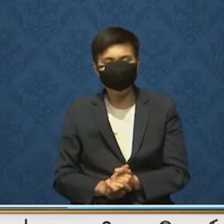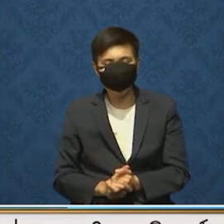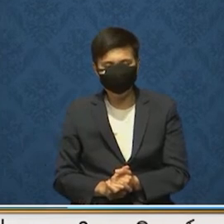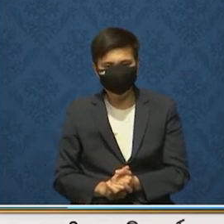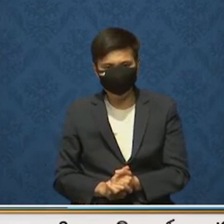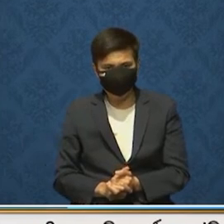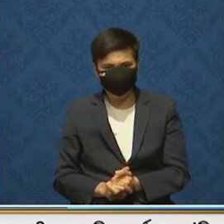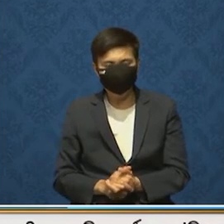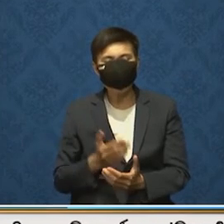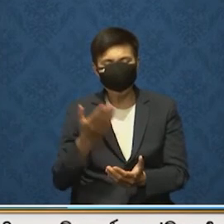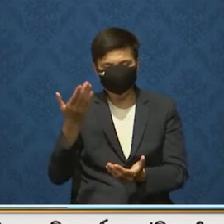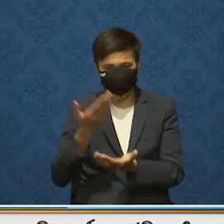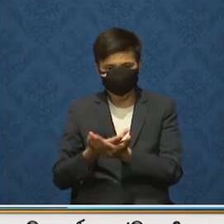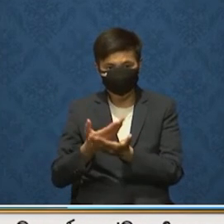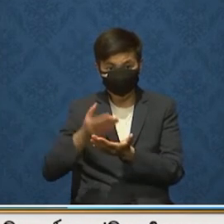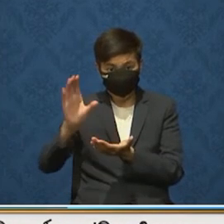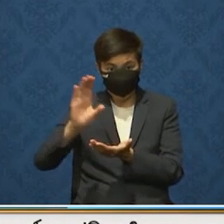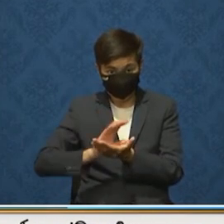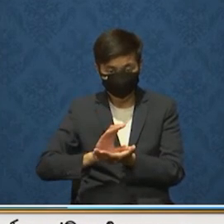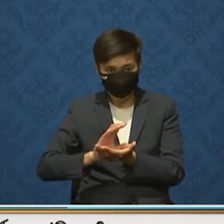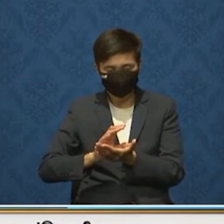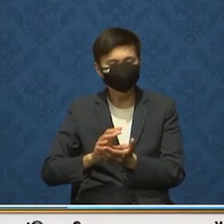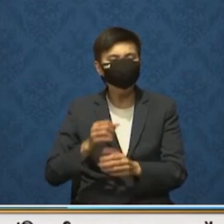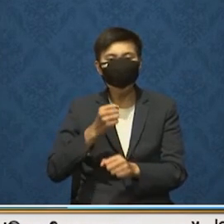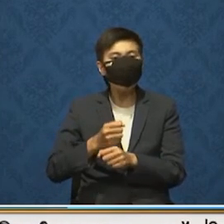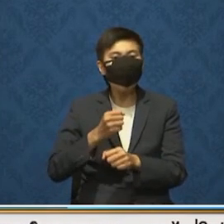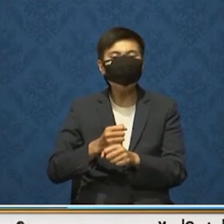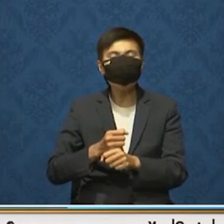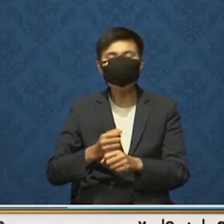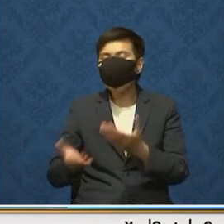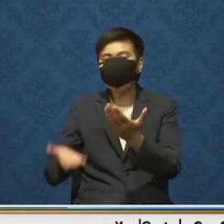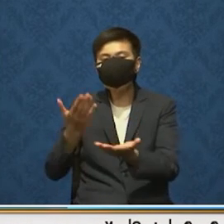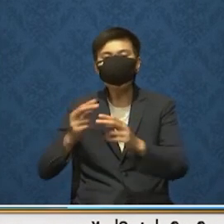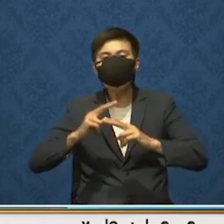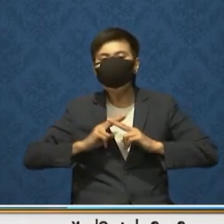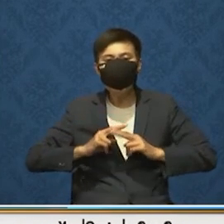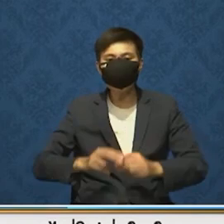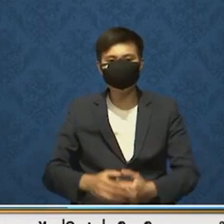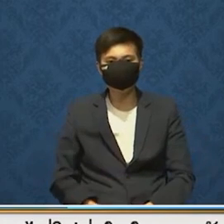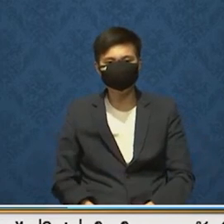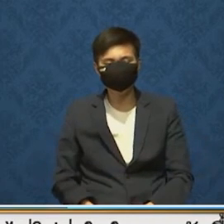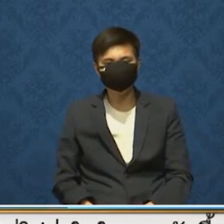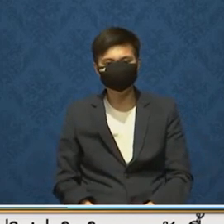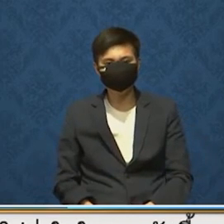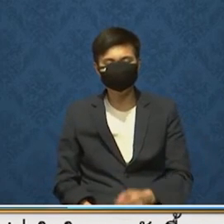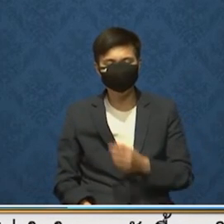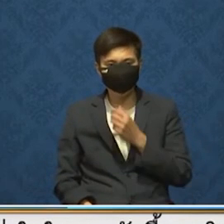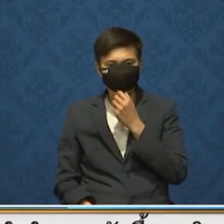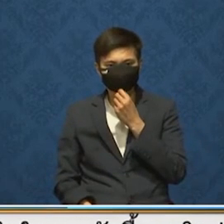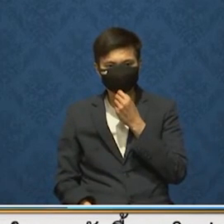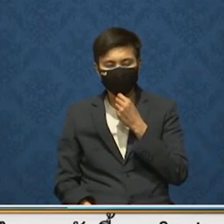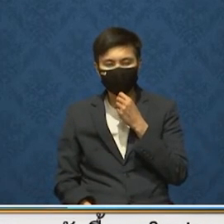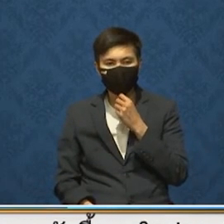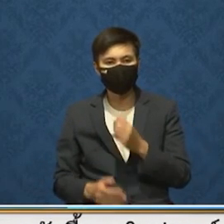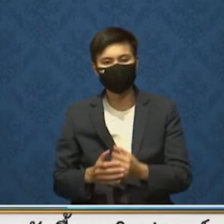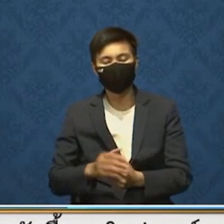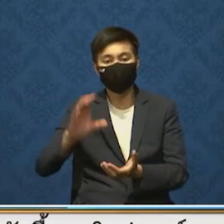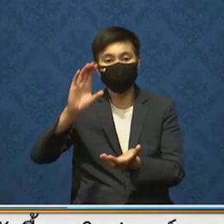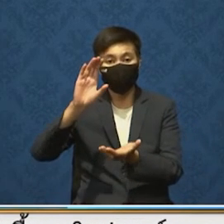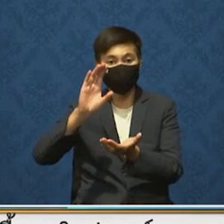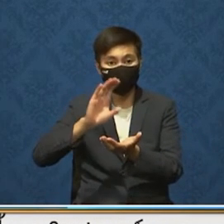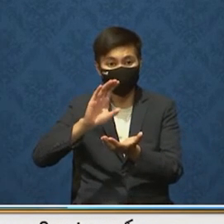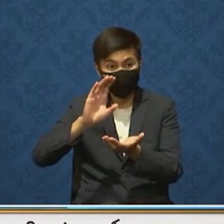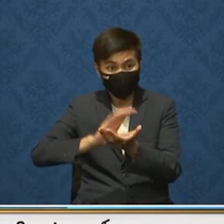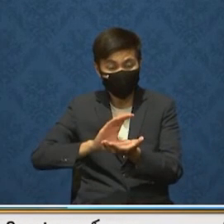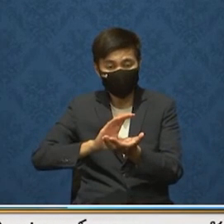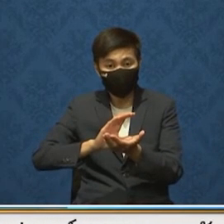งเอางบ wrong ให้ไปปวย reviewed กันนะครับ ไม่ตองเอางบกระสวงตกระสวงมาเปร